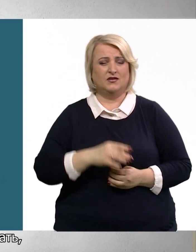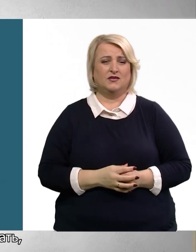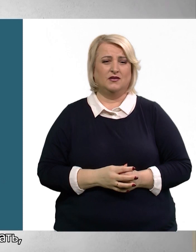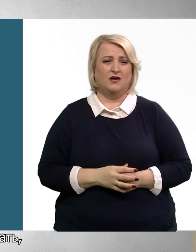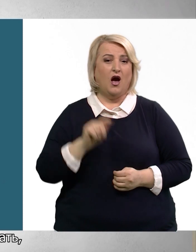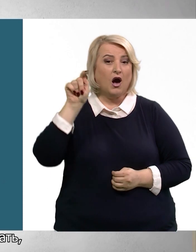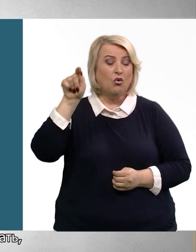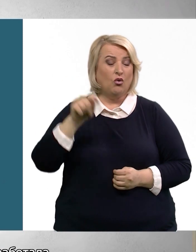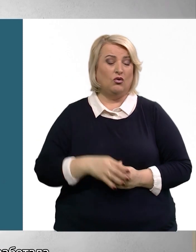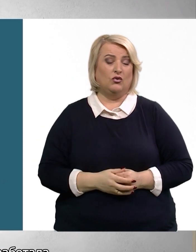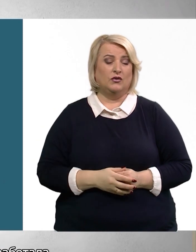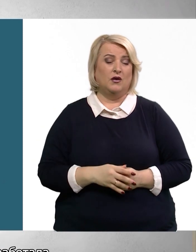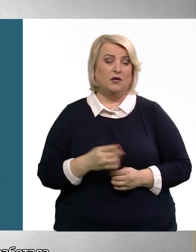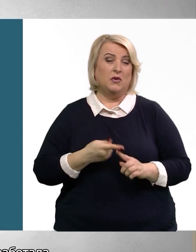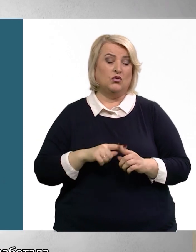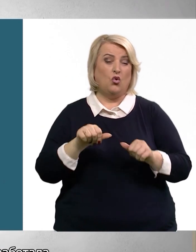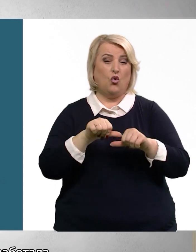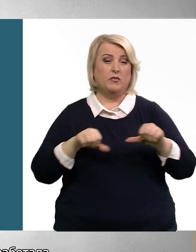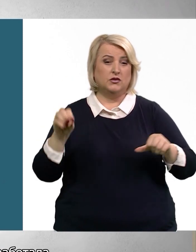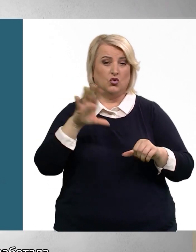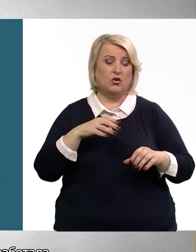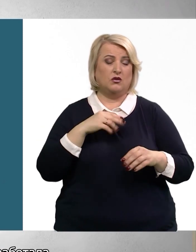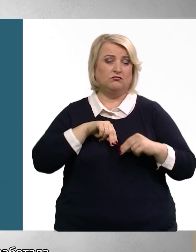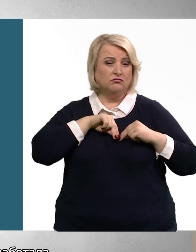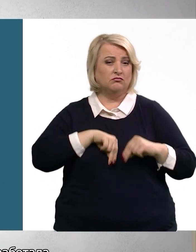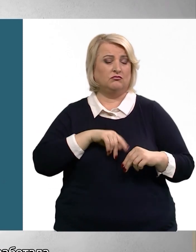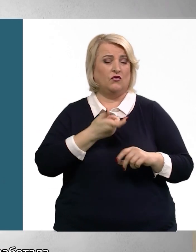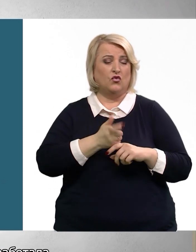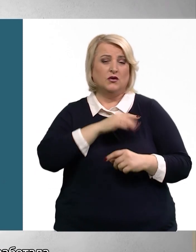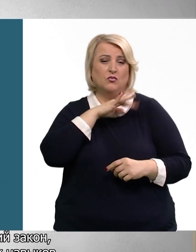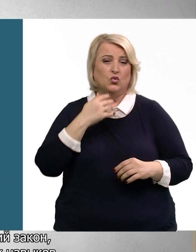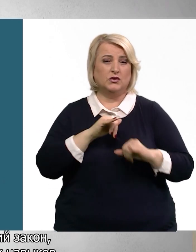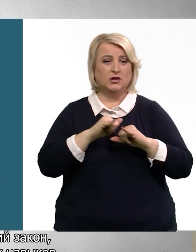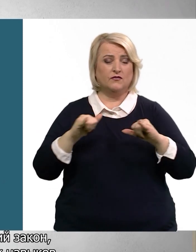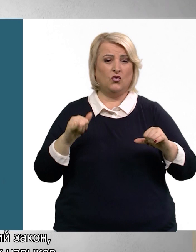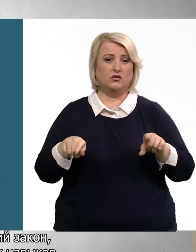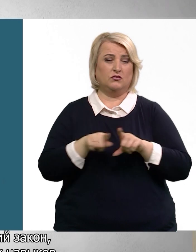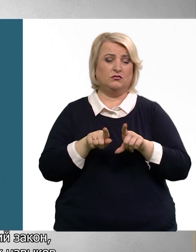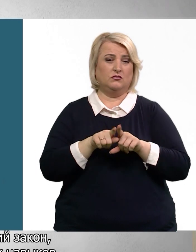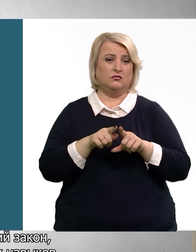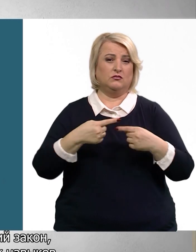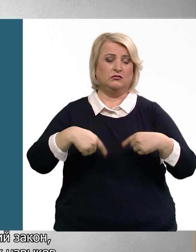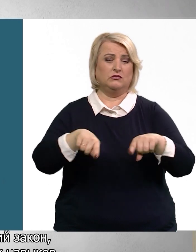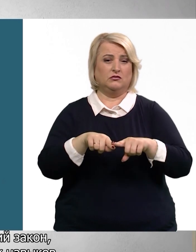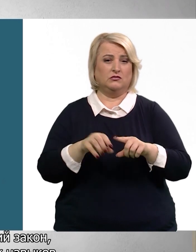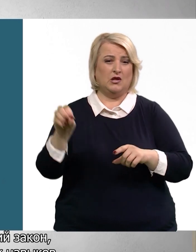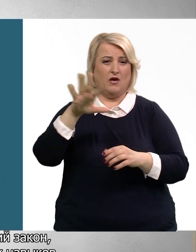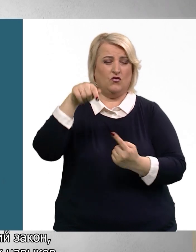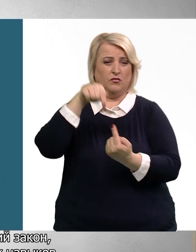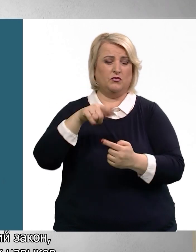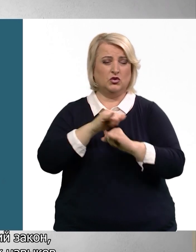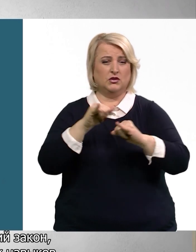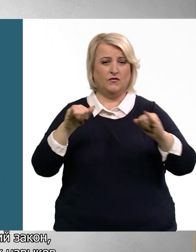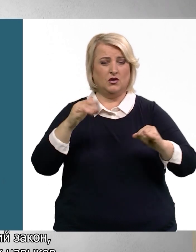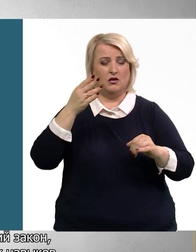învață acolo. Și pentru asta Comisia Europeană a lucrat foarte mult să dezvolte un cadru european pentru